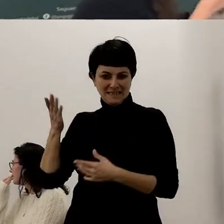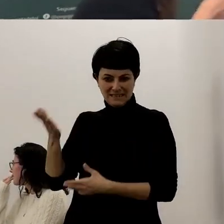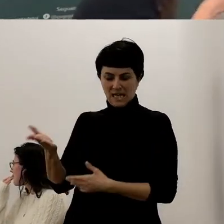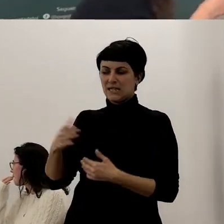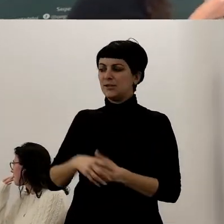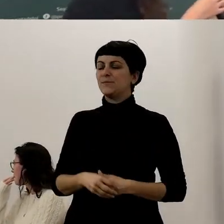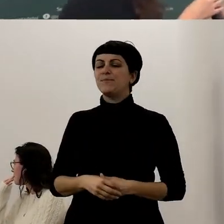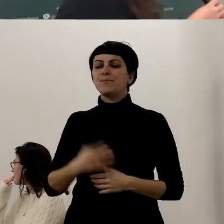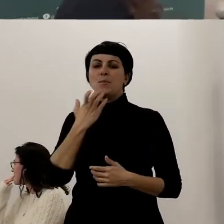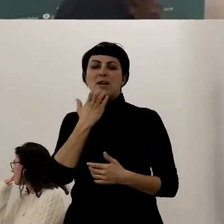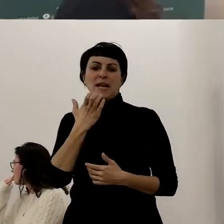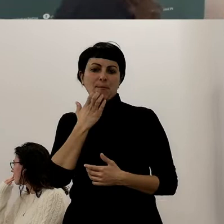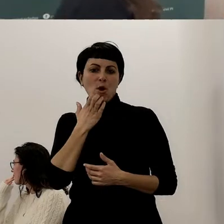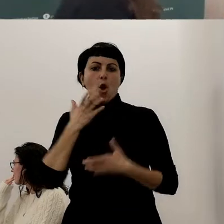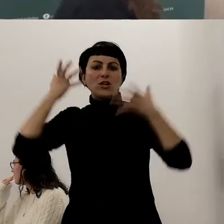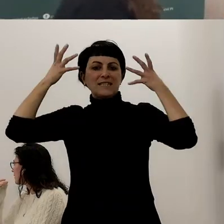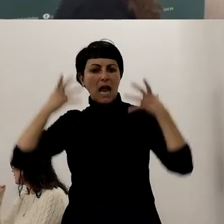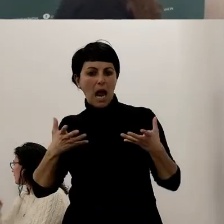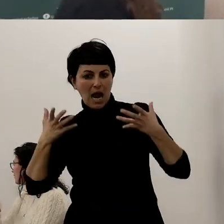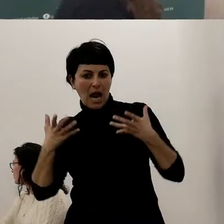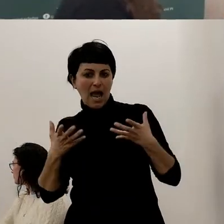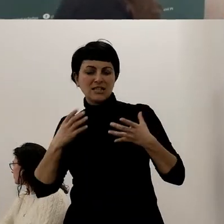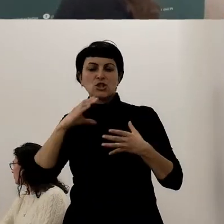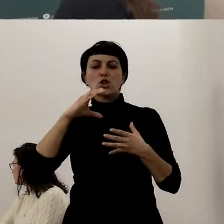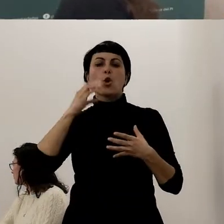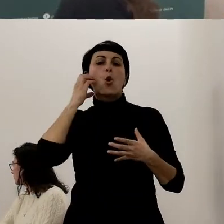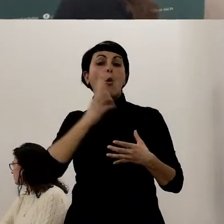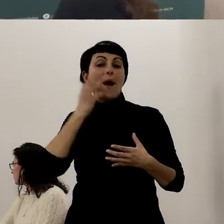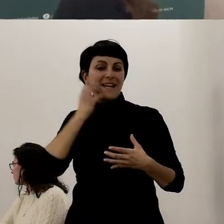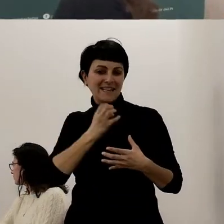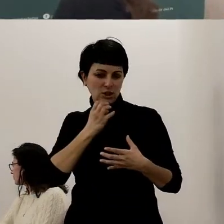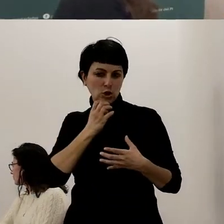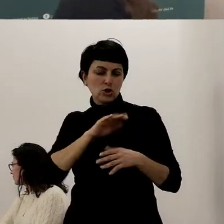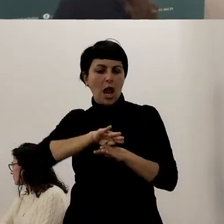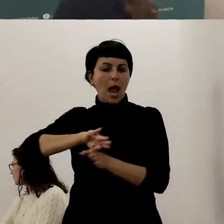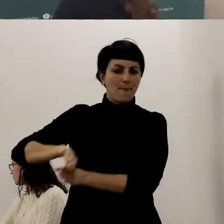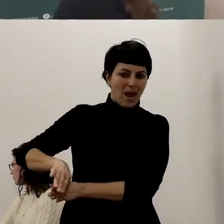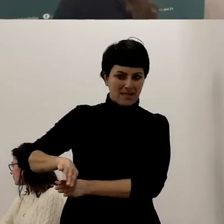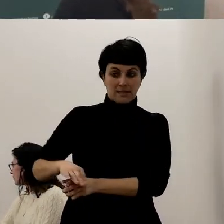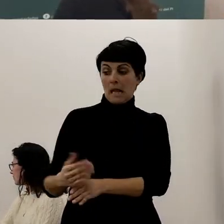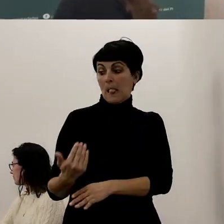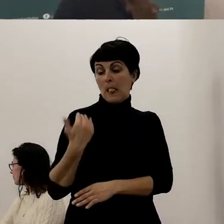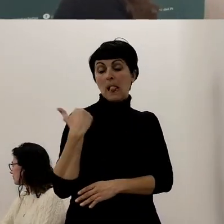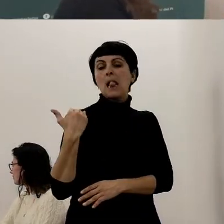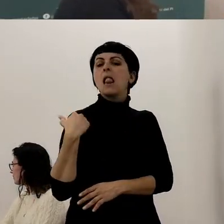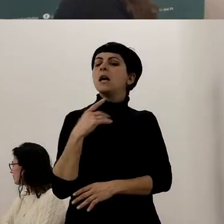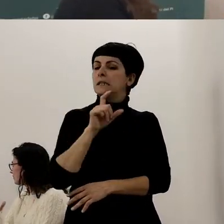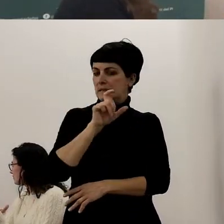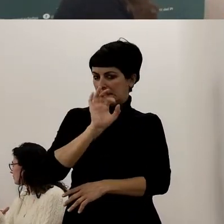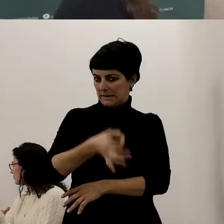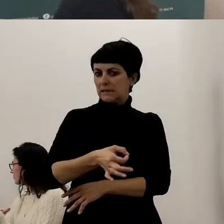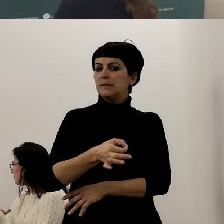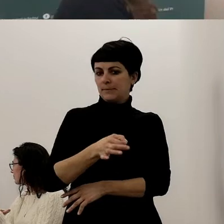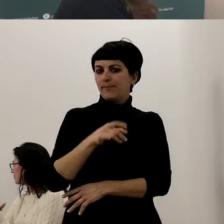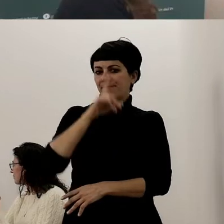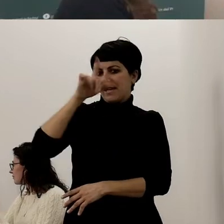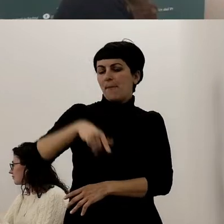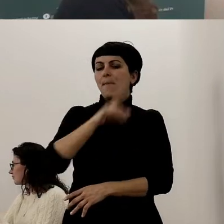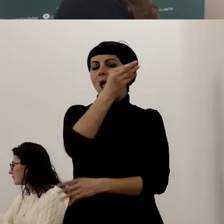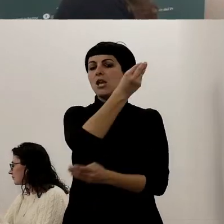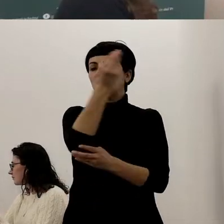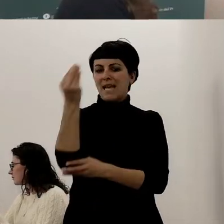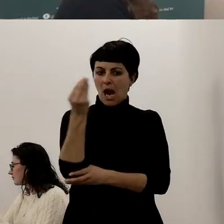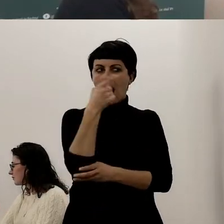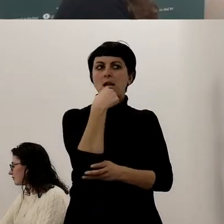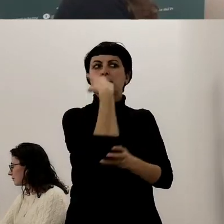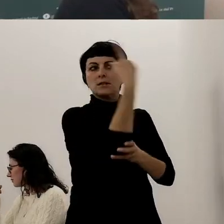que no són els covalentos. Sí, la veritat és que sí que ara, recentment, sí que hi ha alguna noia que porta també alguna de les